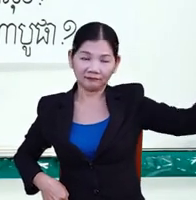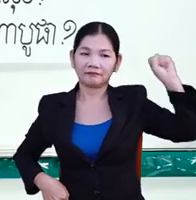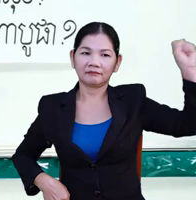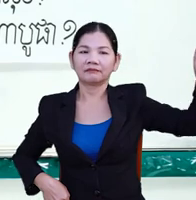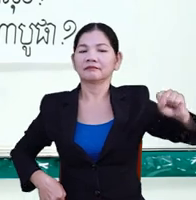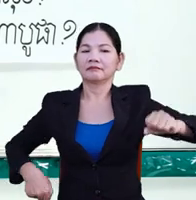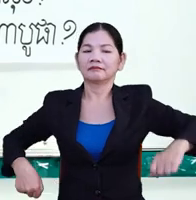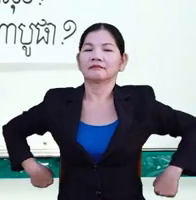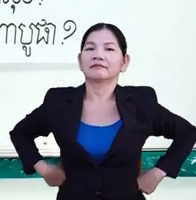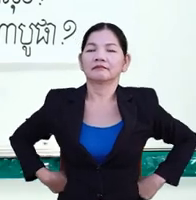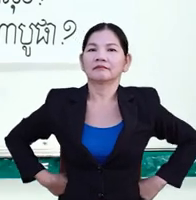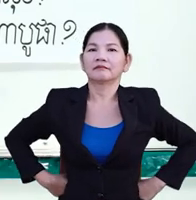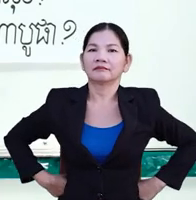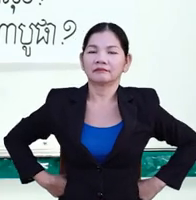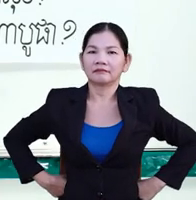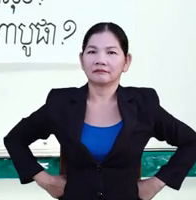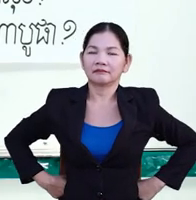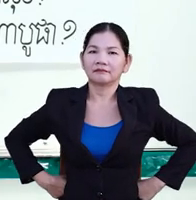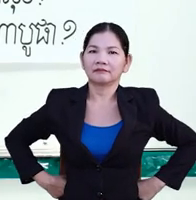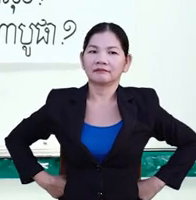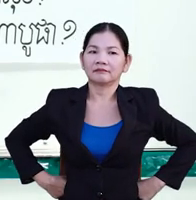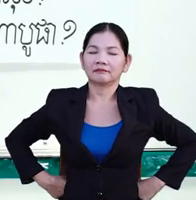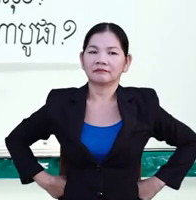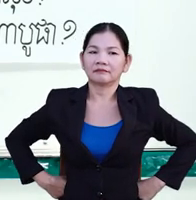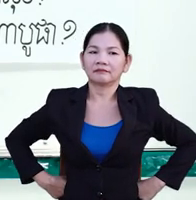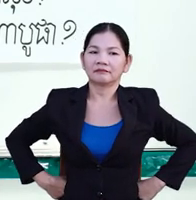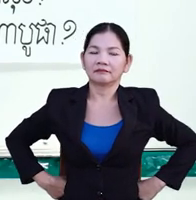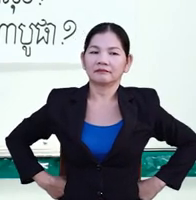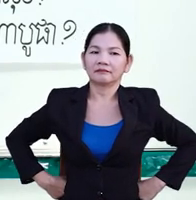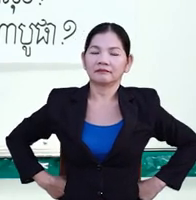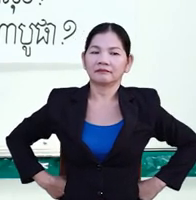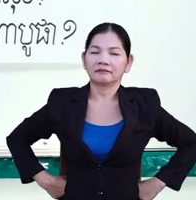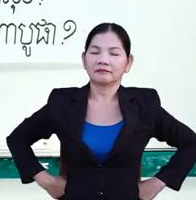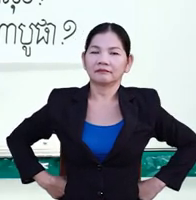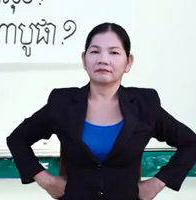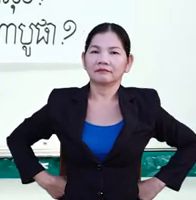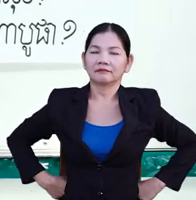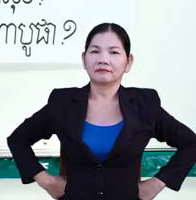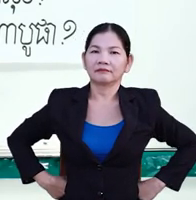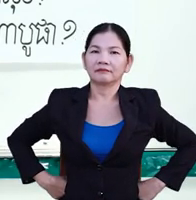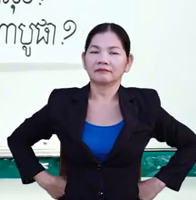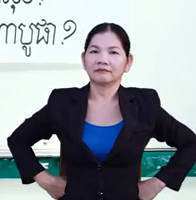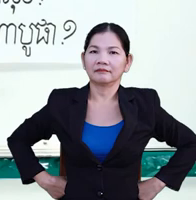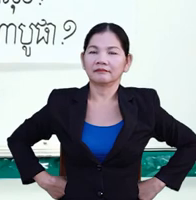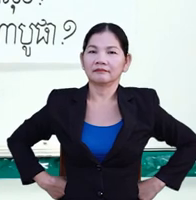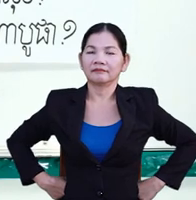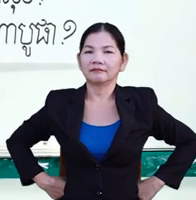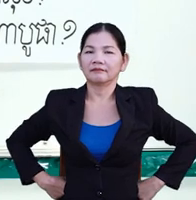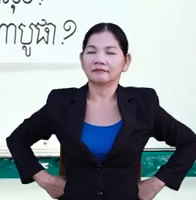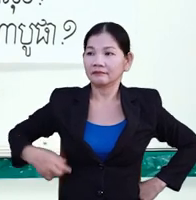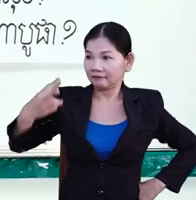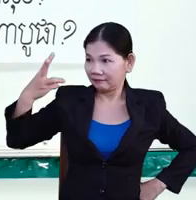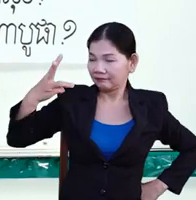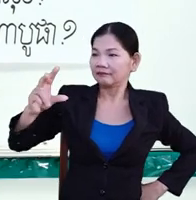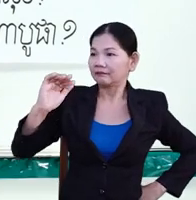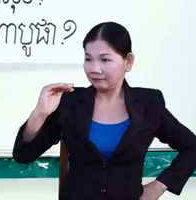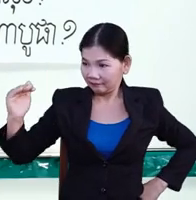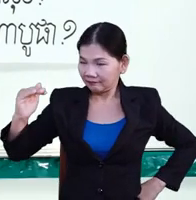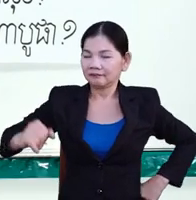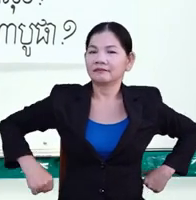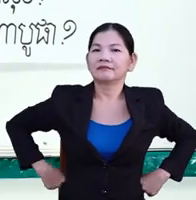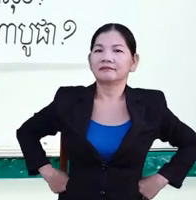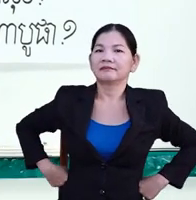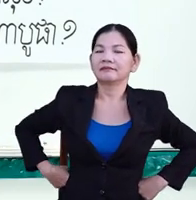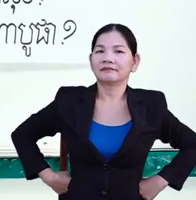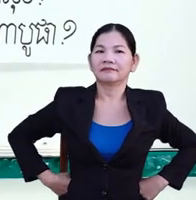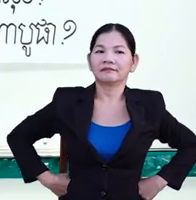នេះកូនដាក់ដៃច្រត់ចង្កេះឡើងវិញចាតោះឥឡូវយើងកាច់ចង្កេះទៅស្ដាំចំនួន3ដងណាកូនណា